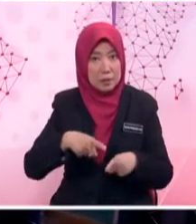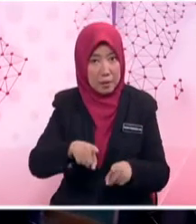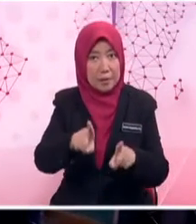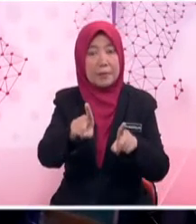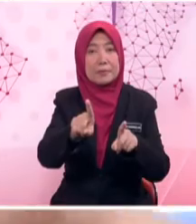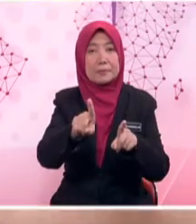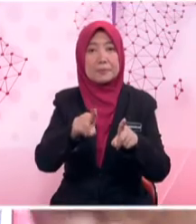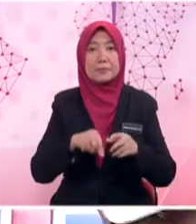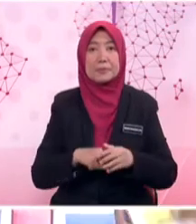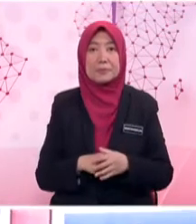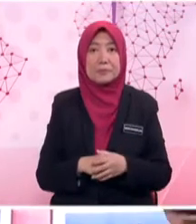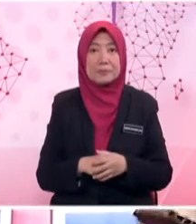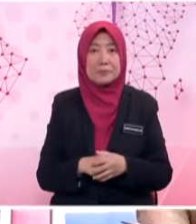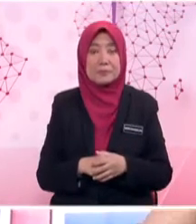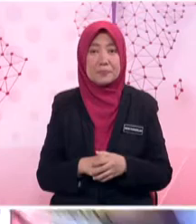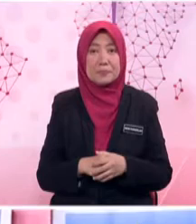sedang. Dia sedang